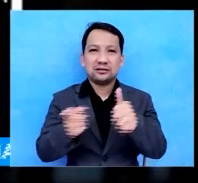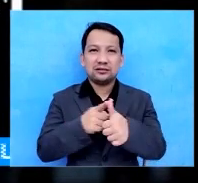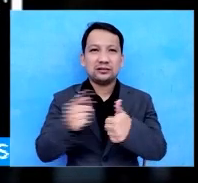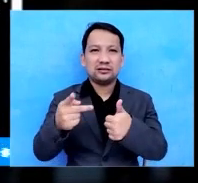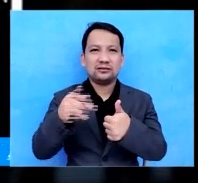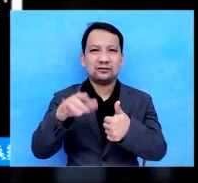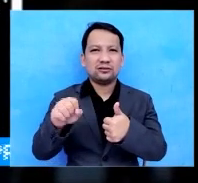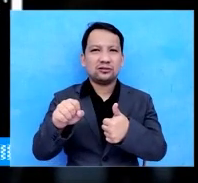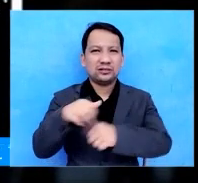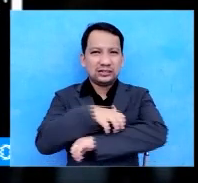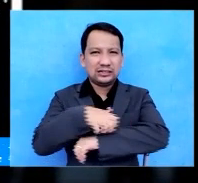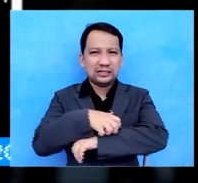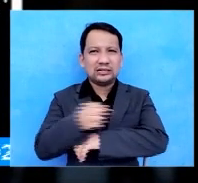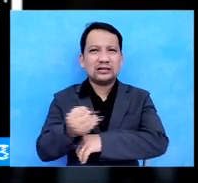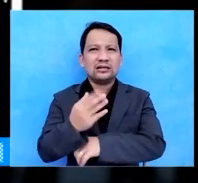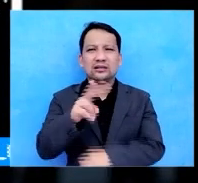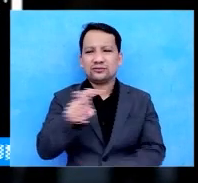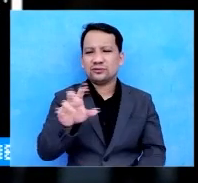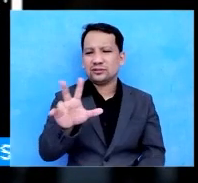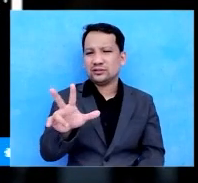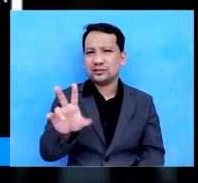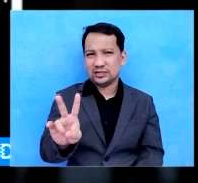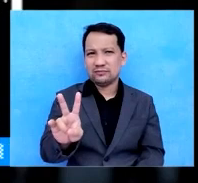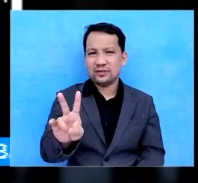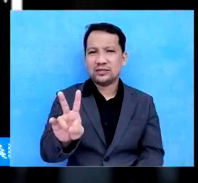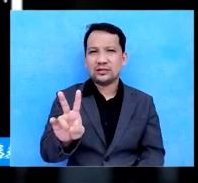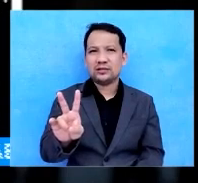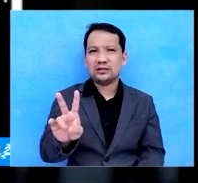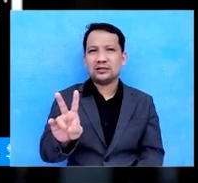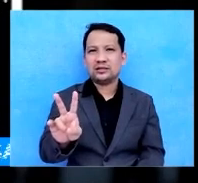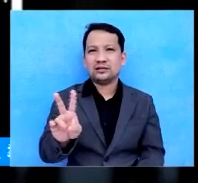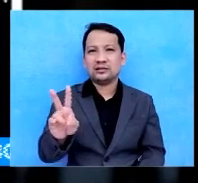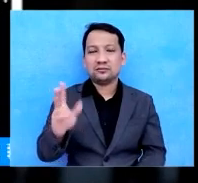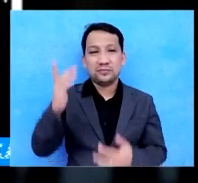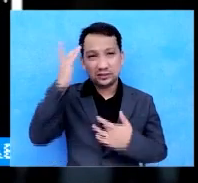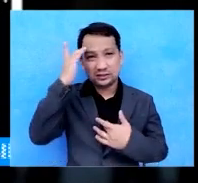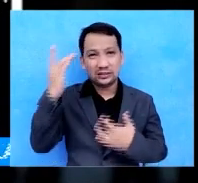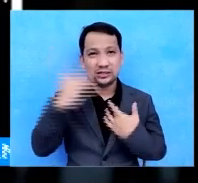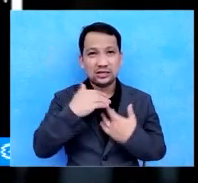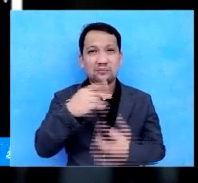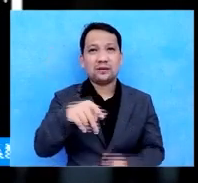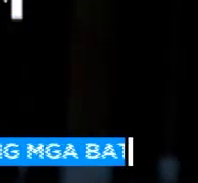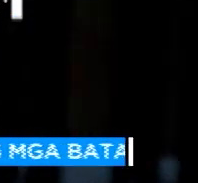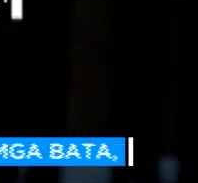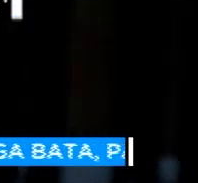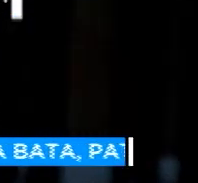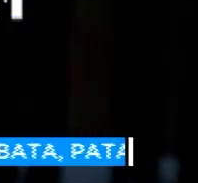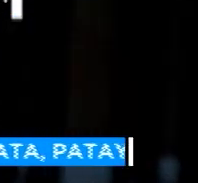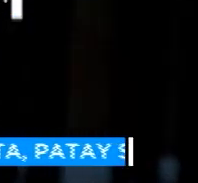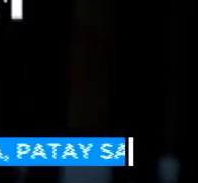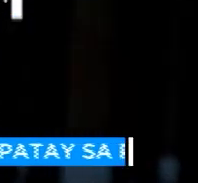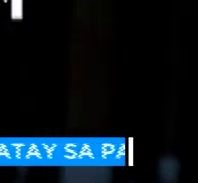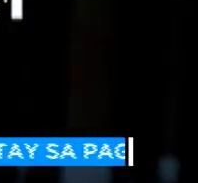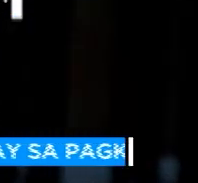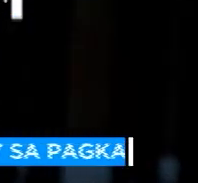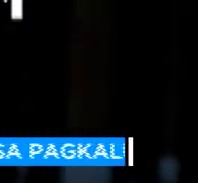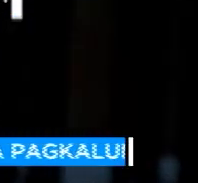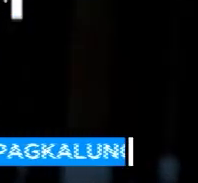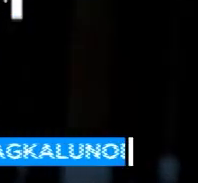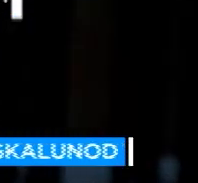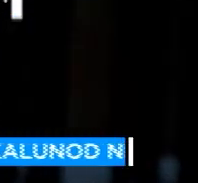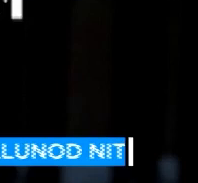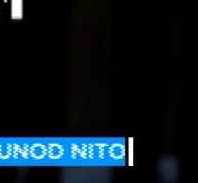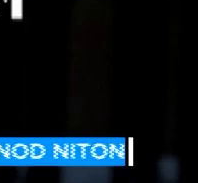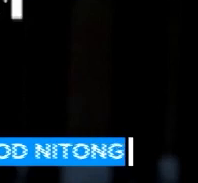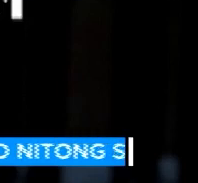o galis-aso na may higit 230 cases sa mga sakit ng Persons Deprived of Liberty o PDL ngayong tag-init. Sumunod